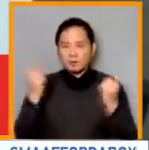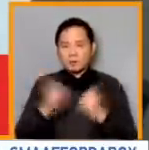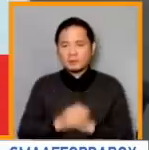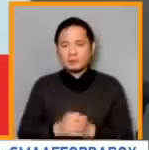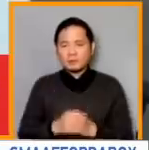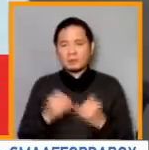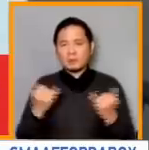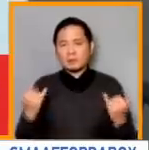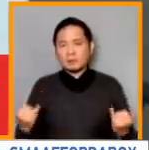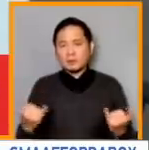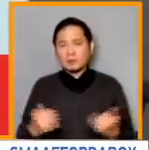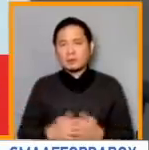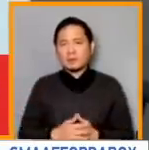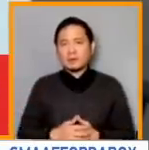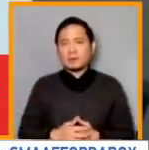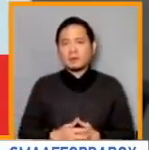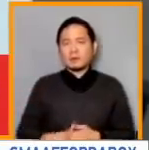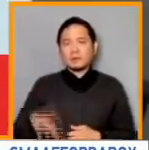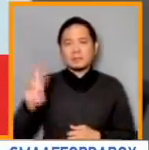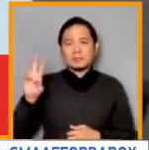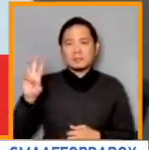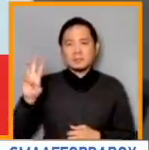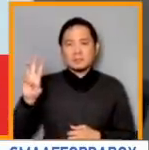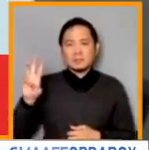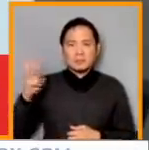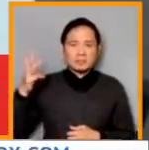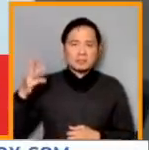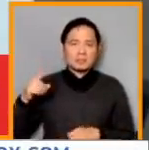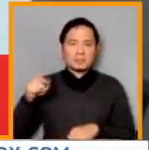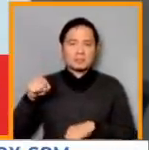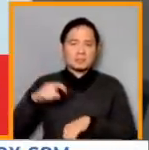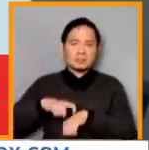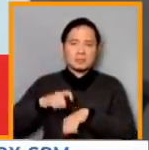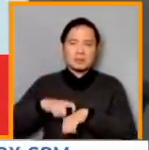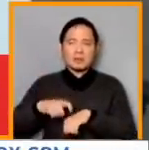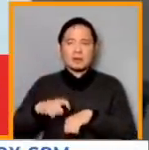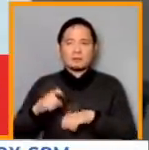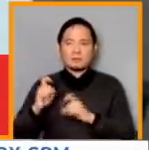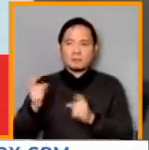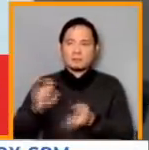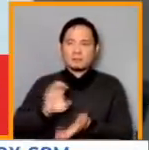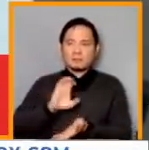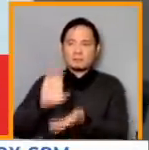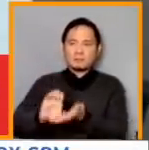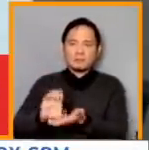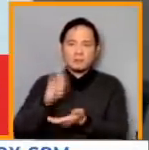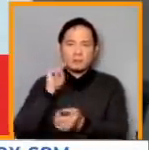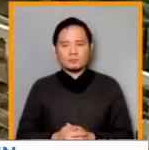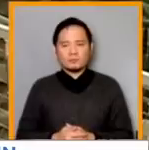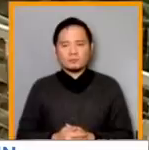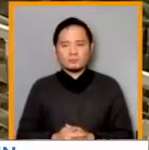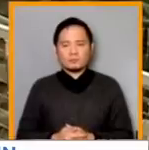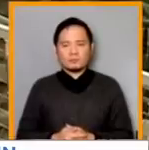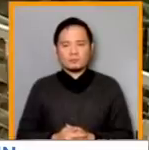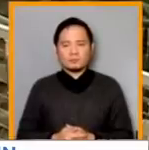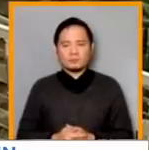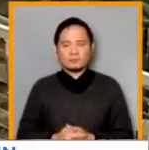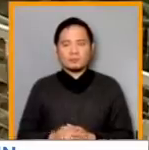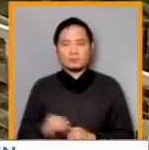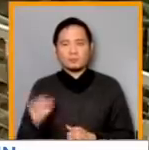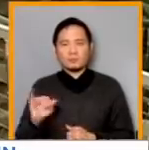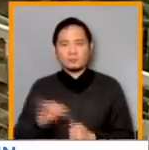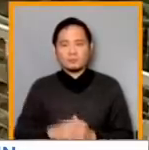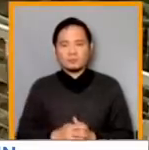nakumpletong government-to-government project ng Pilipinas at China sa ilalim ng administrasyon ni Chinese President Xi Jinping. Kapuso